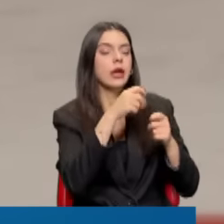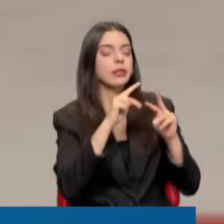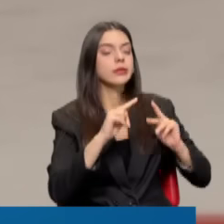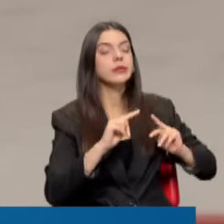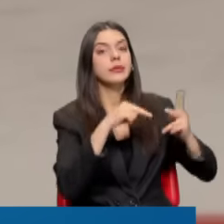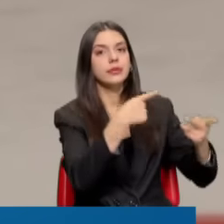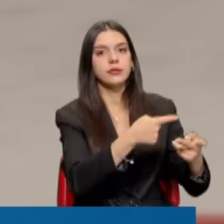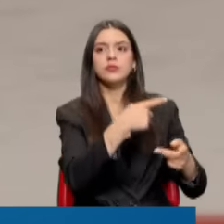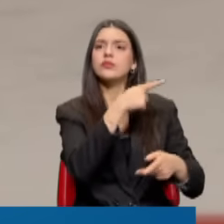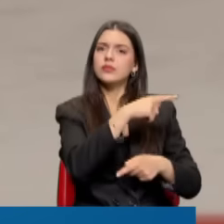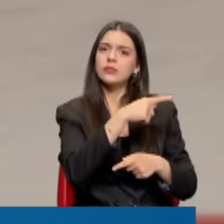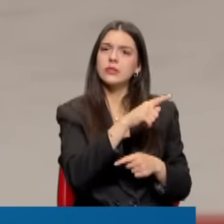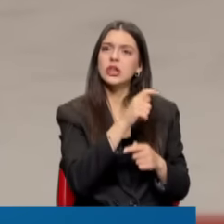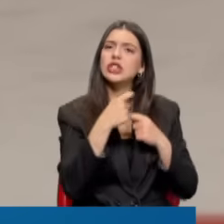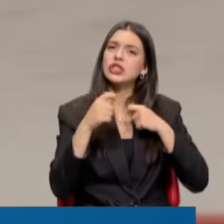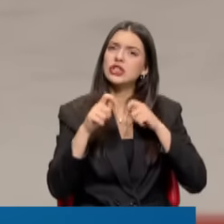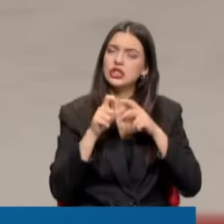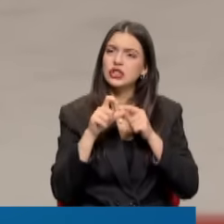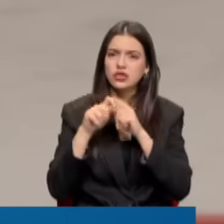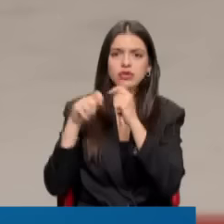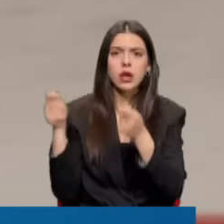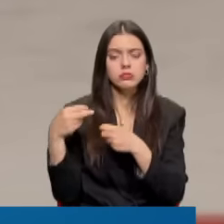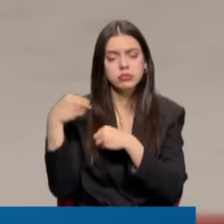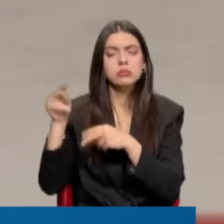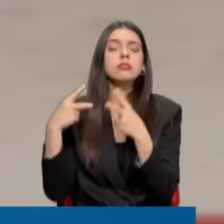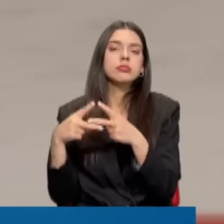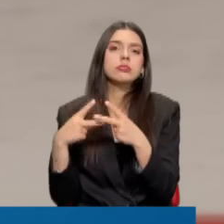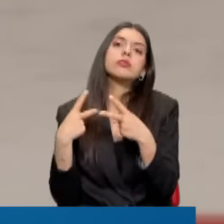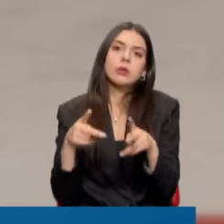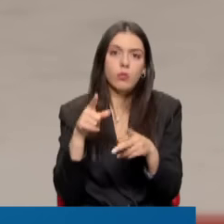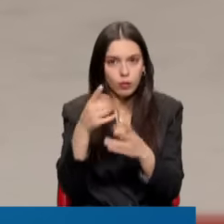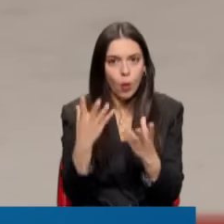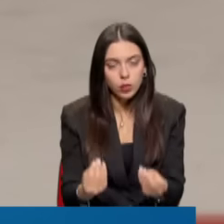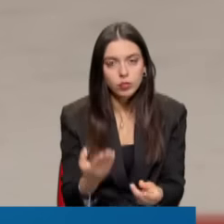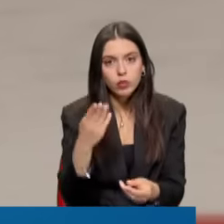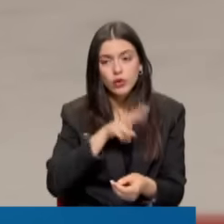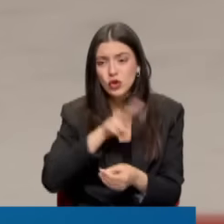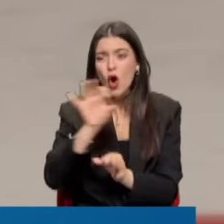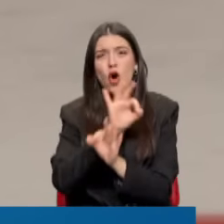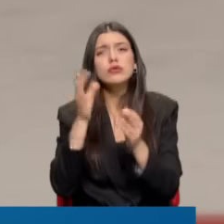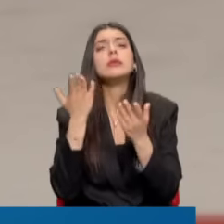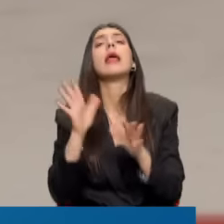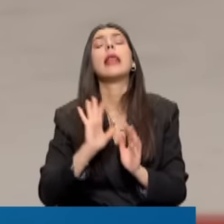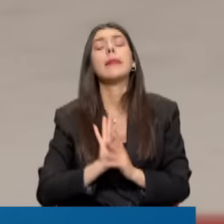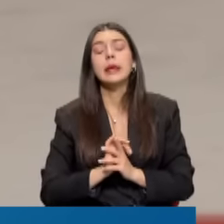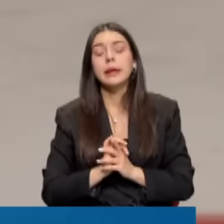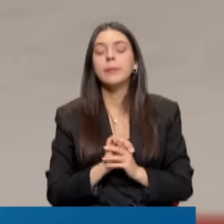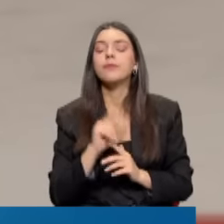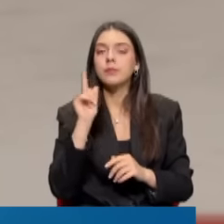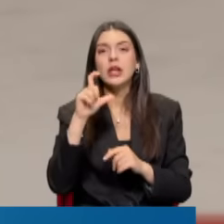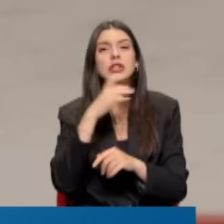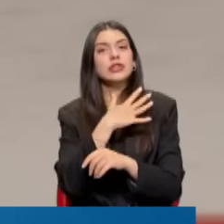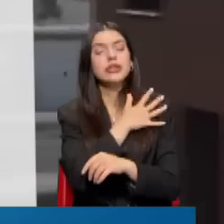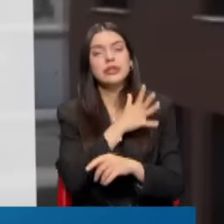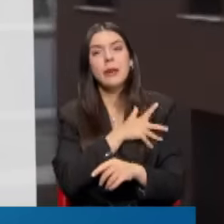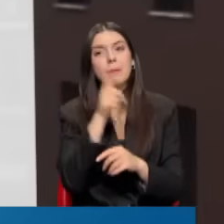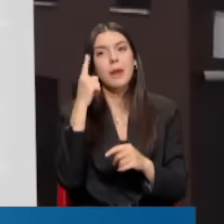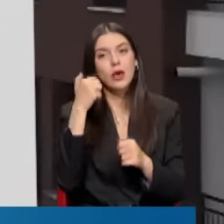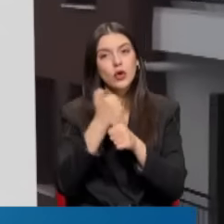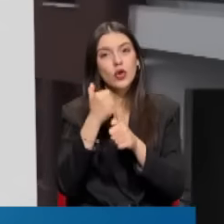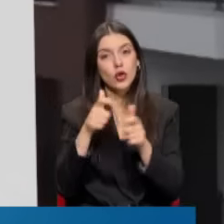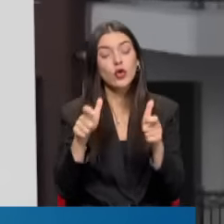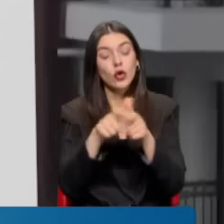şirket dilediğine dilediğini satabilir mi satabilir bu olur mu arkadaşlar bu yolsuzluk değil mi CHP grup başkan vekili Murat Emir